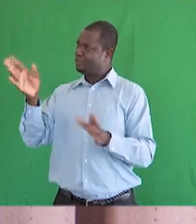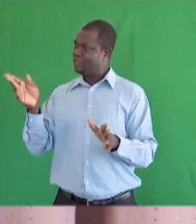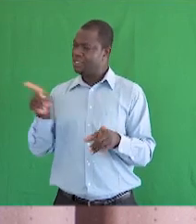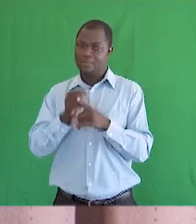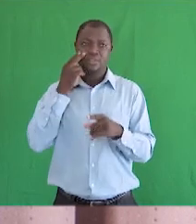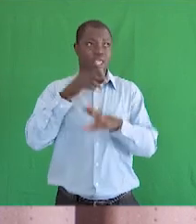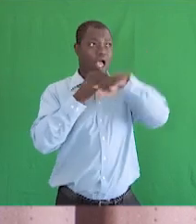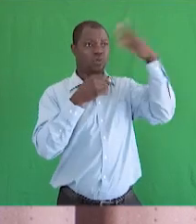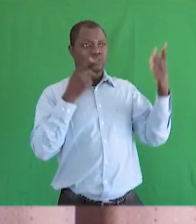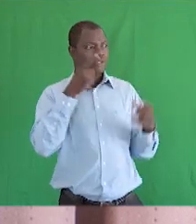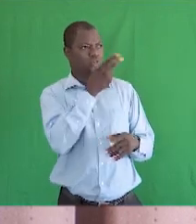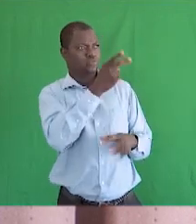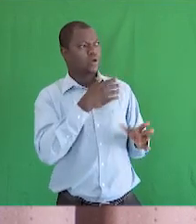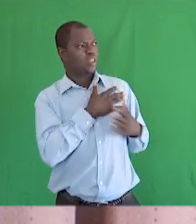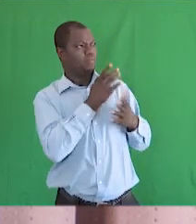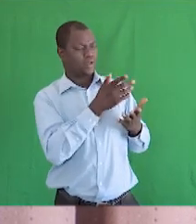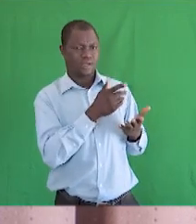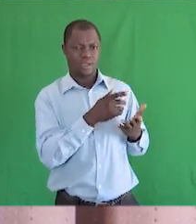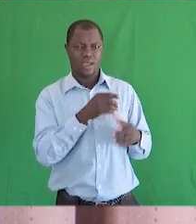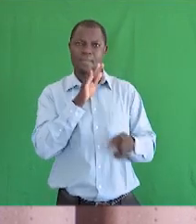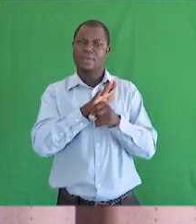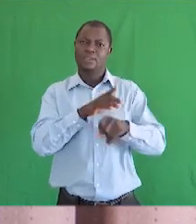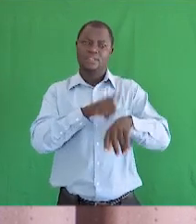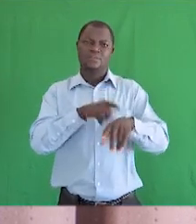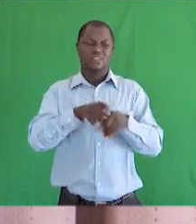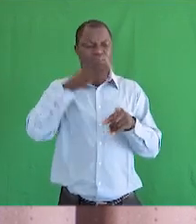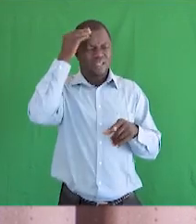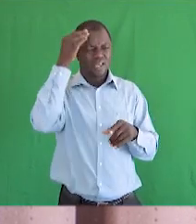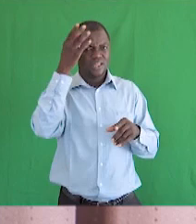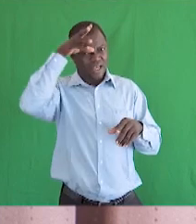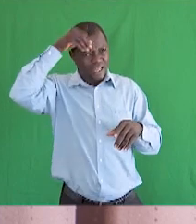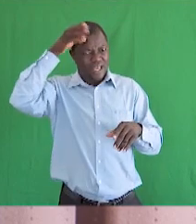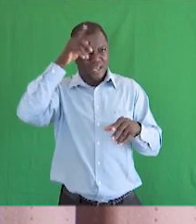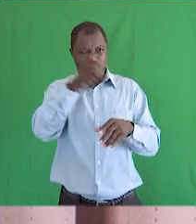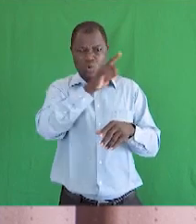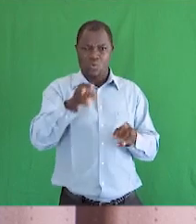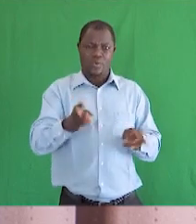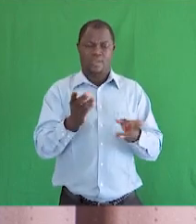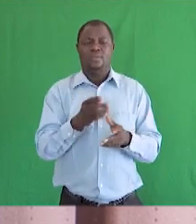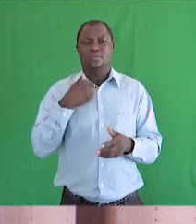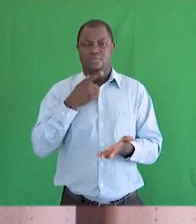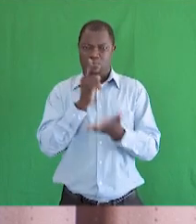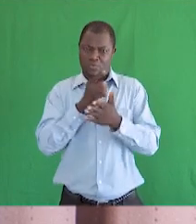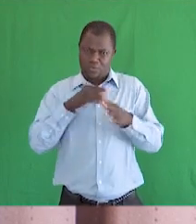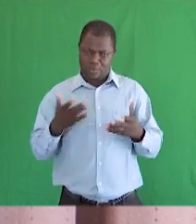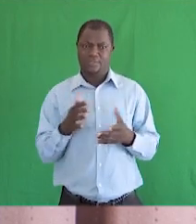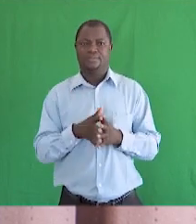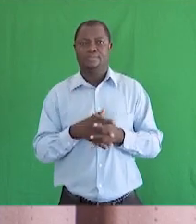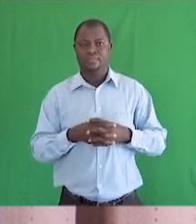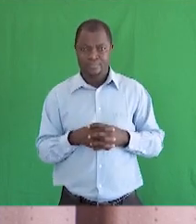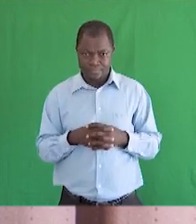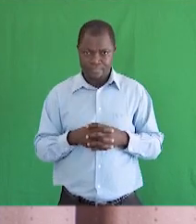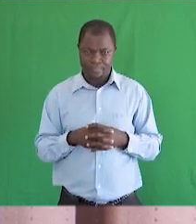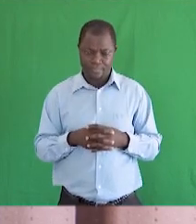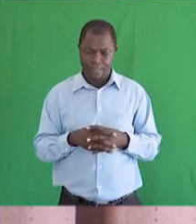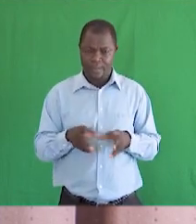kunze kana vakuona pamasaisai kazhinji kacho vanodzidza zvisiririzvo Lisa toita sei pakupfimbana nepakudanana apo Yeah,